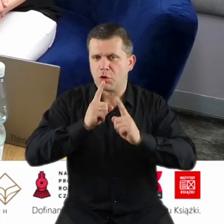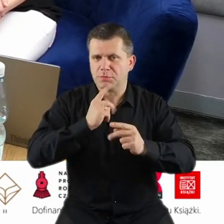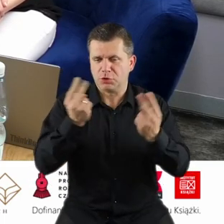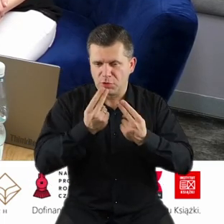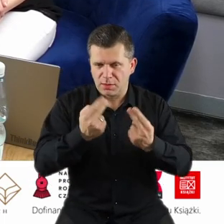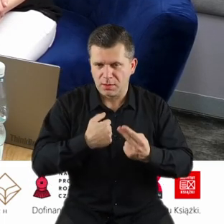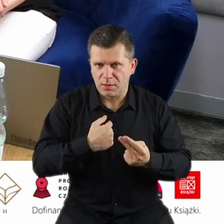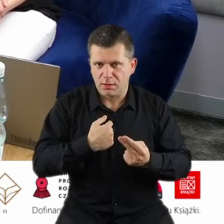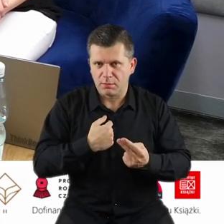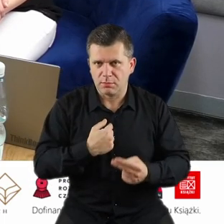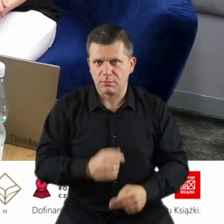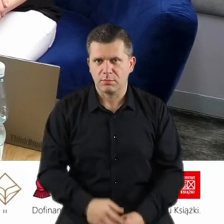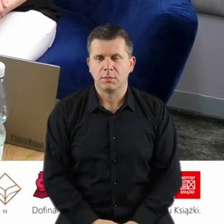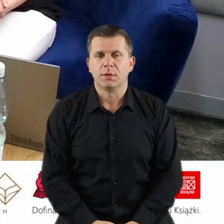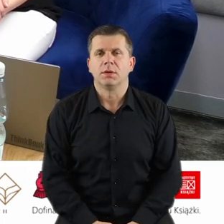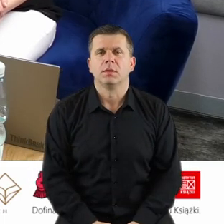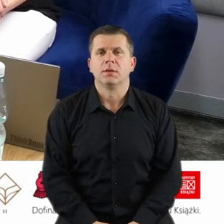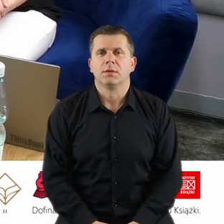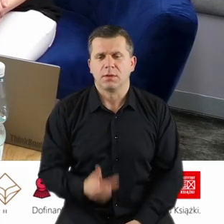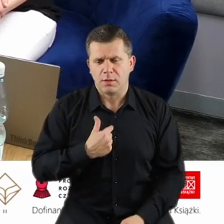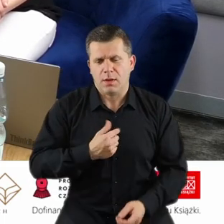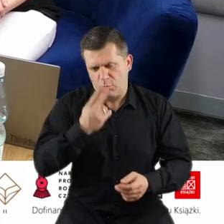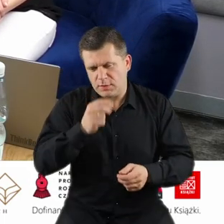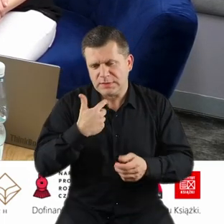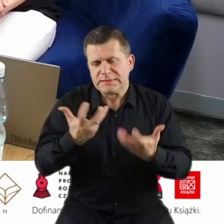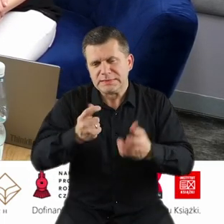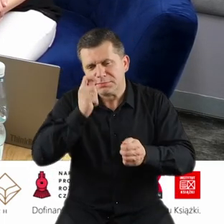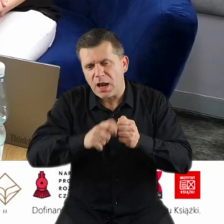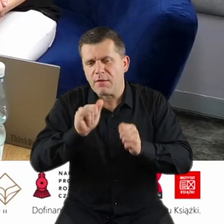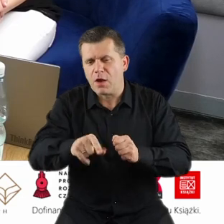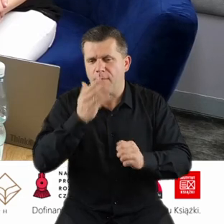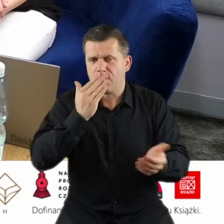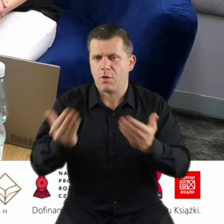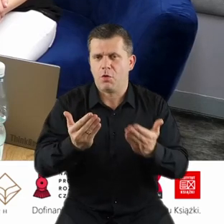jako z dziennikarzem. Uznałem, że najlepiej będzie, jak sam sprawdzę, jak to wygląda, więc